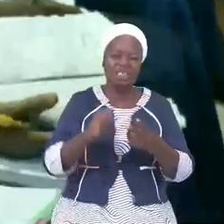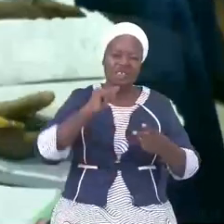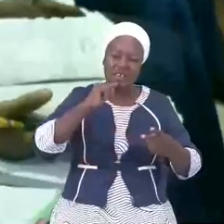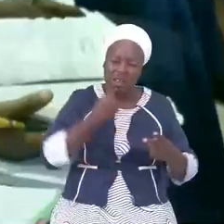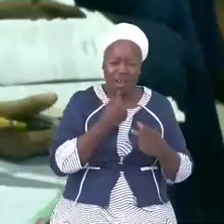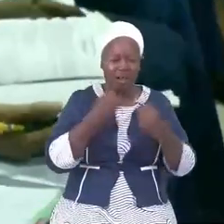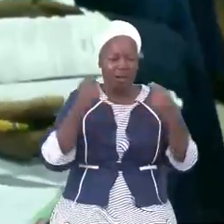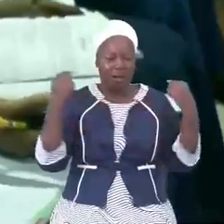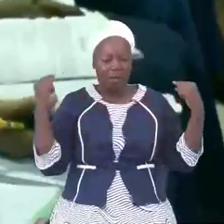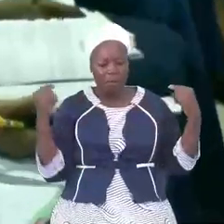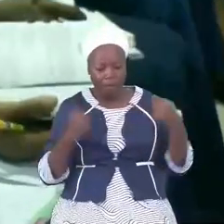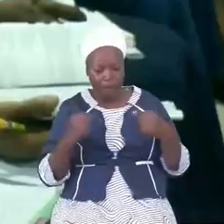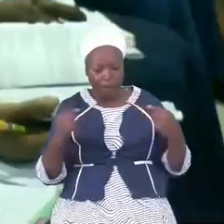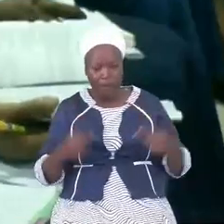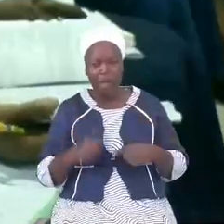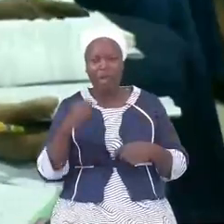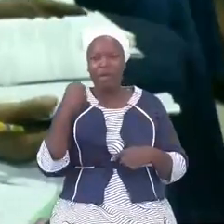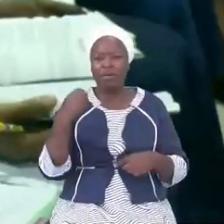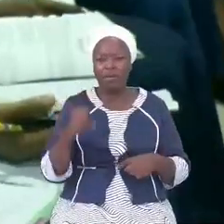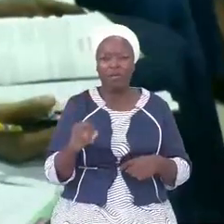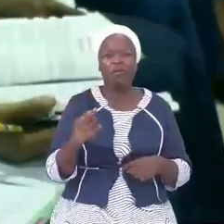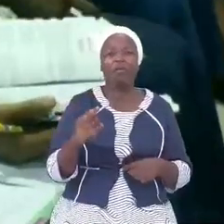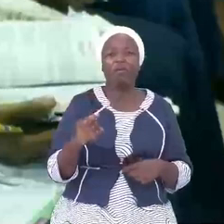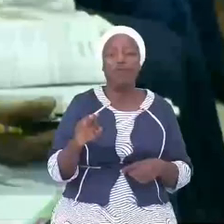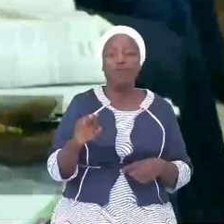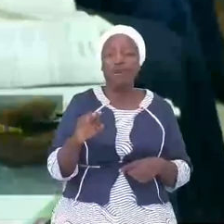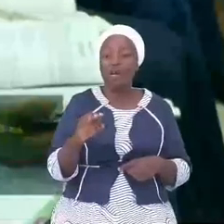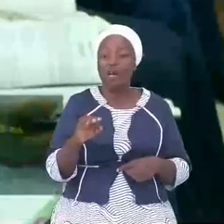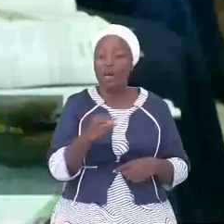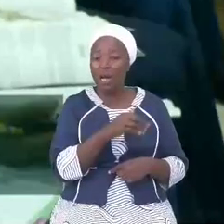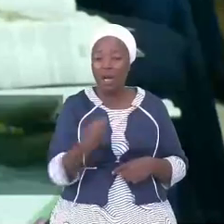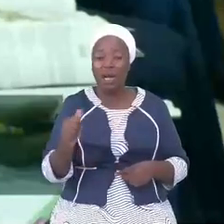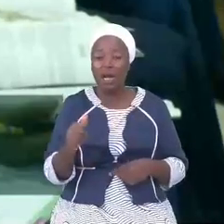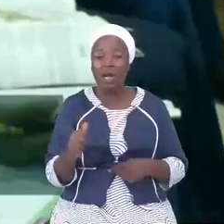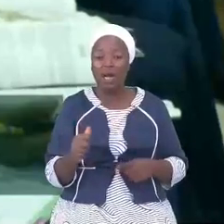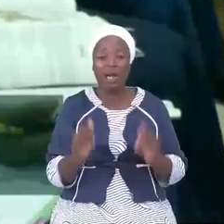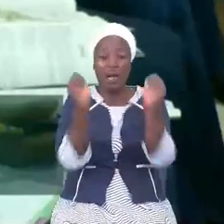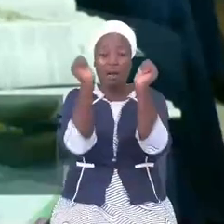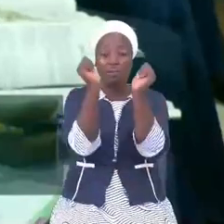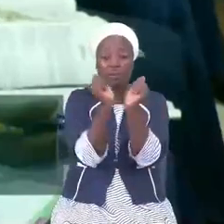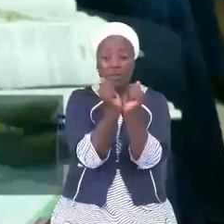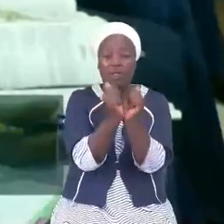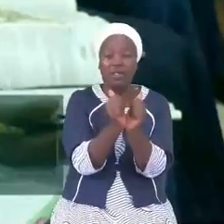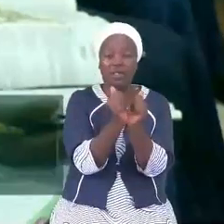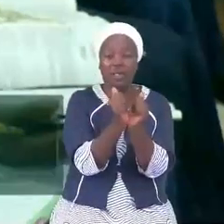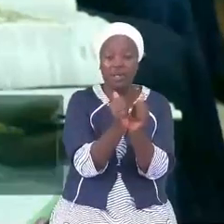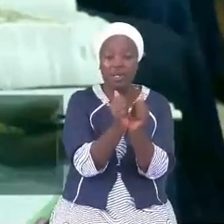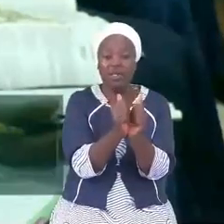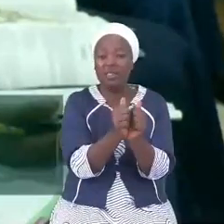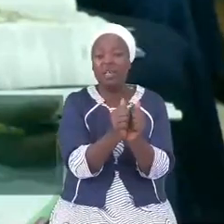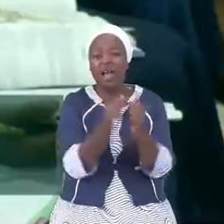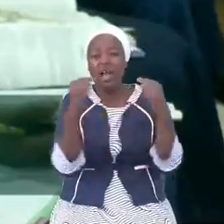la douleur effective d'un d'un souffrant appréhendé